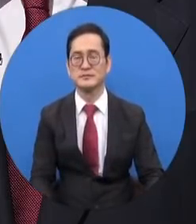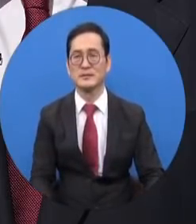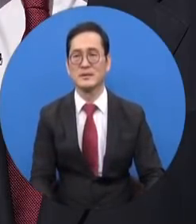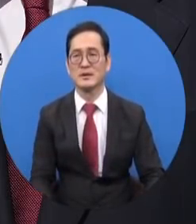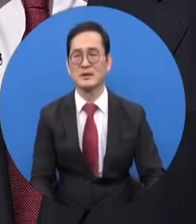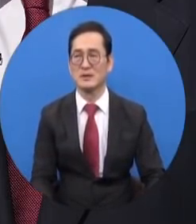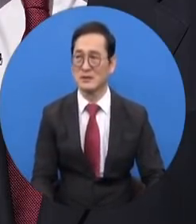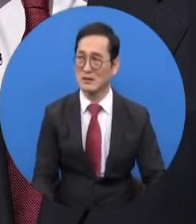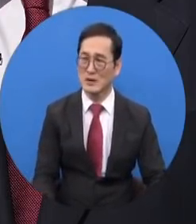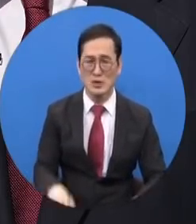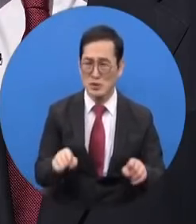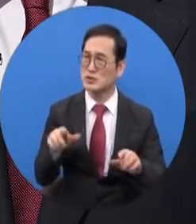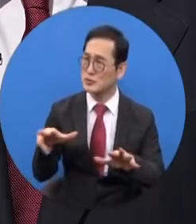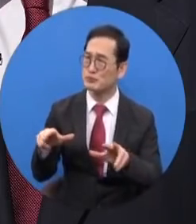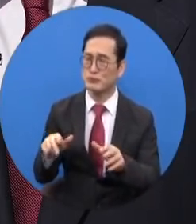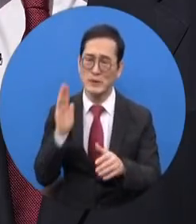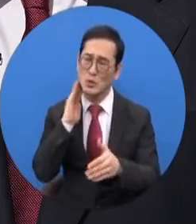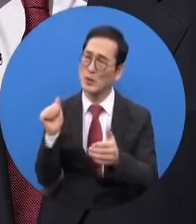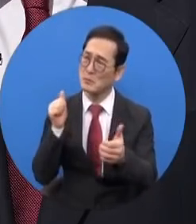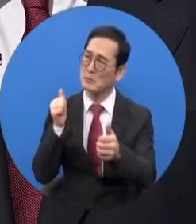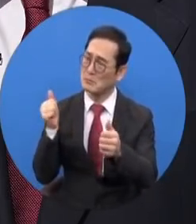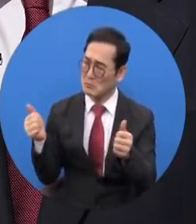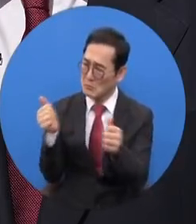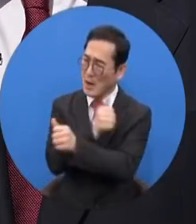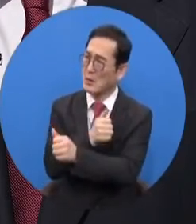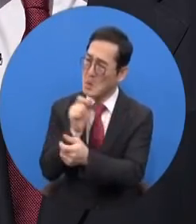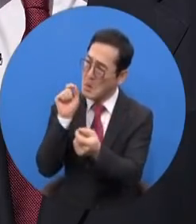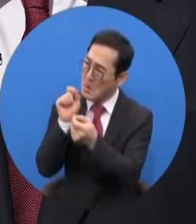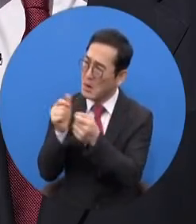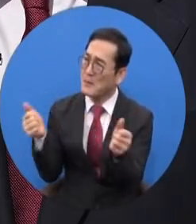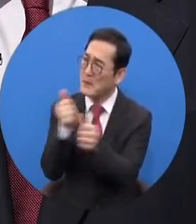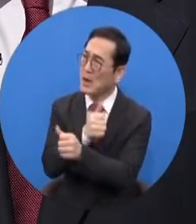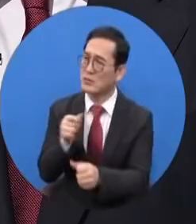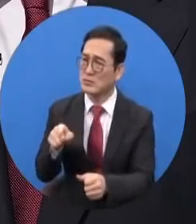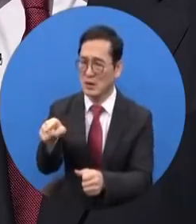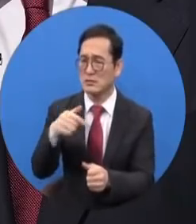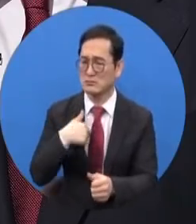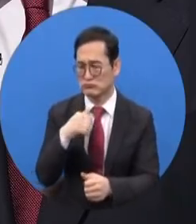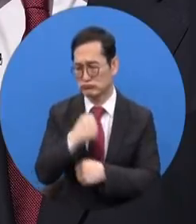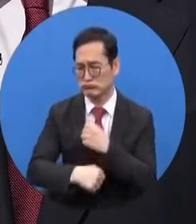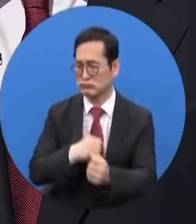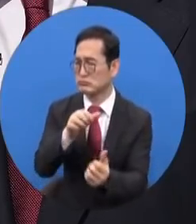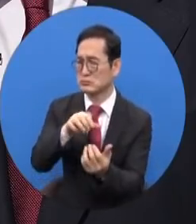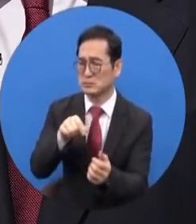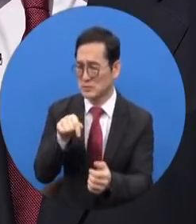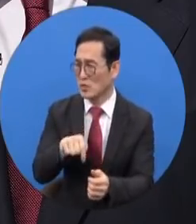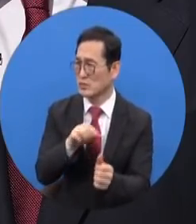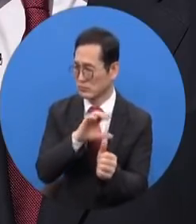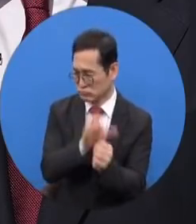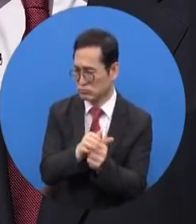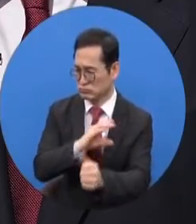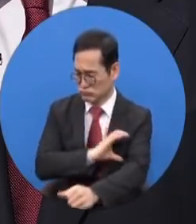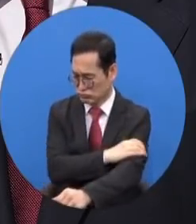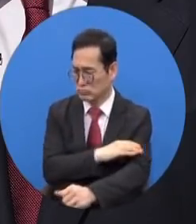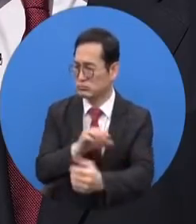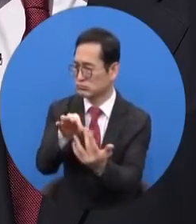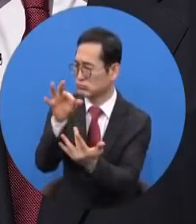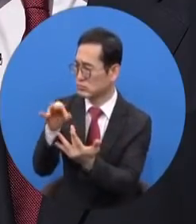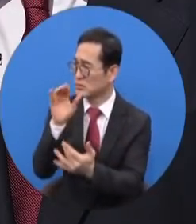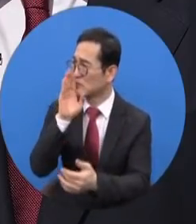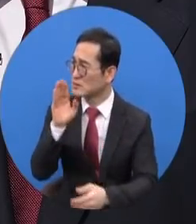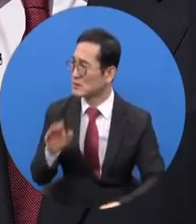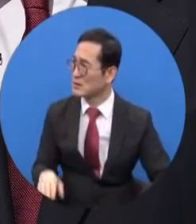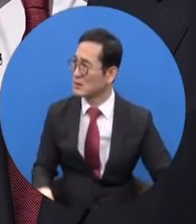되냐. 뭐 감사원도 마찬가지고. 문 대통령 측, 임기 말 인사는 우리와 협의해달라라고 윤 당선인 측이 문 대통령